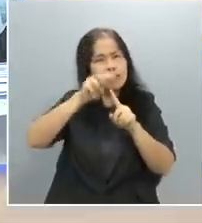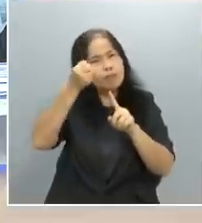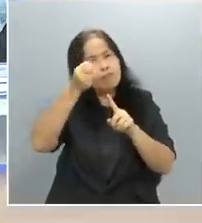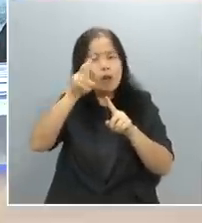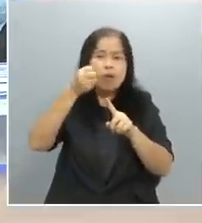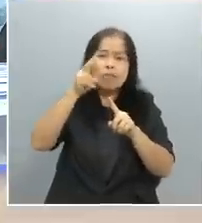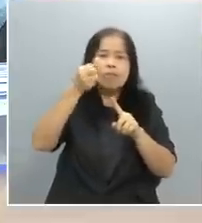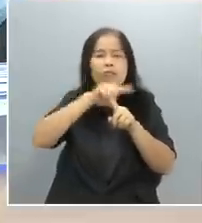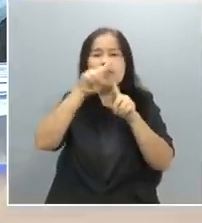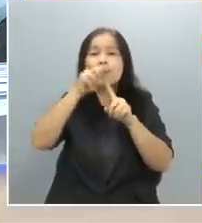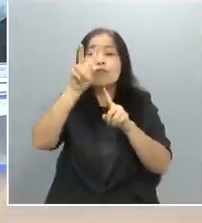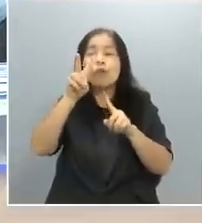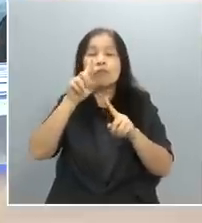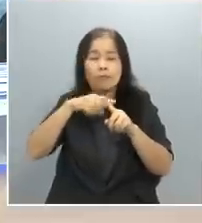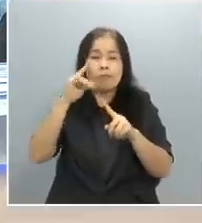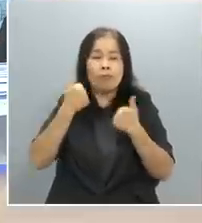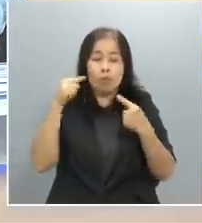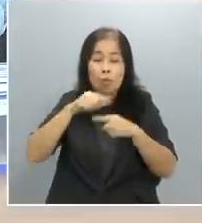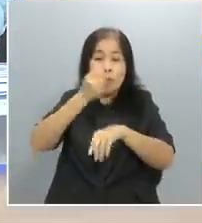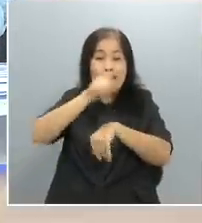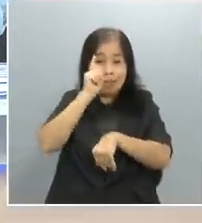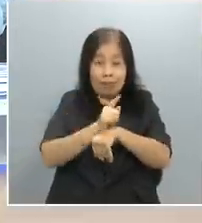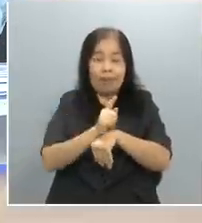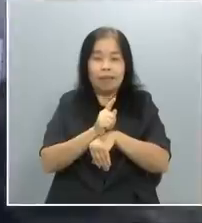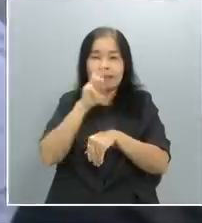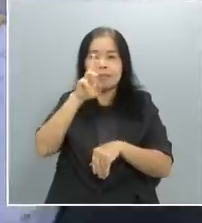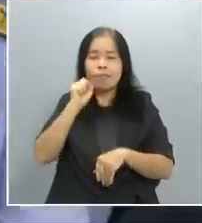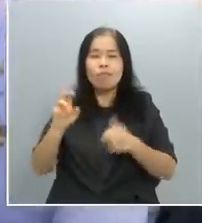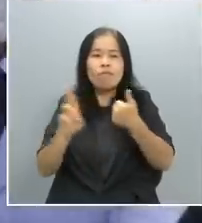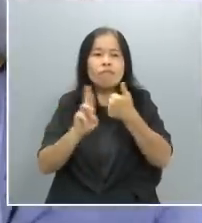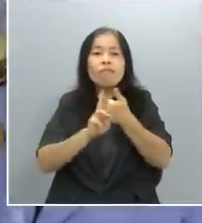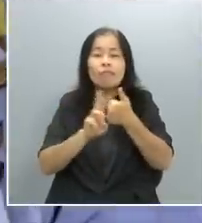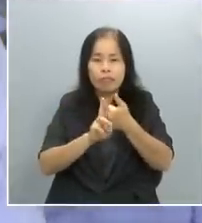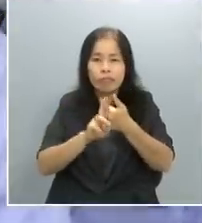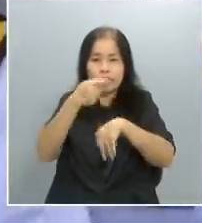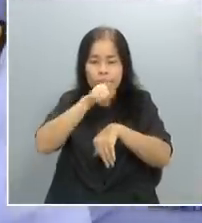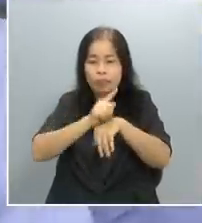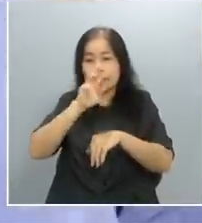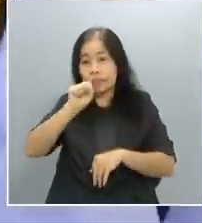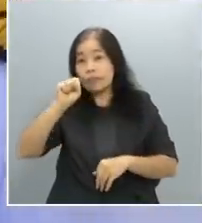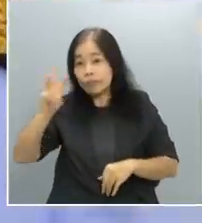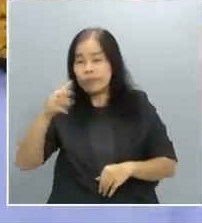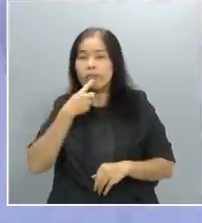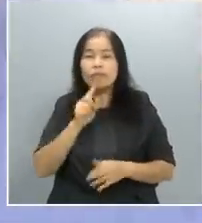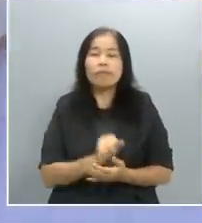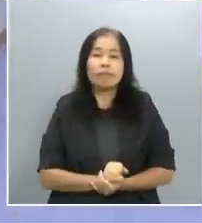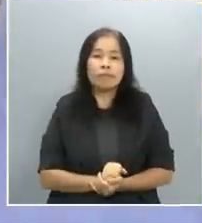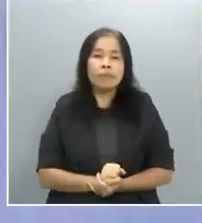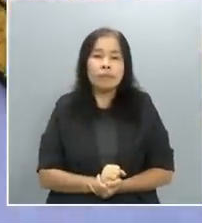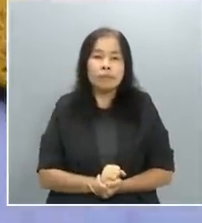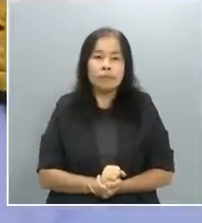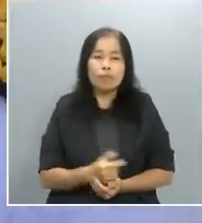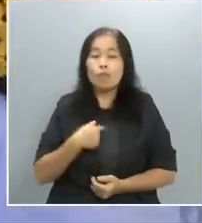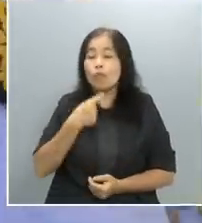ท่านประธานวุฒิสภาพรเพชรวิชิตชลชัยซึ่งเป็นรองประธานรัฐสภาบอกนะครับได้พูดคุ